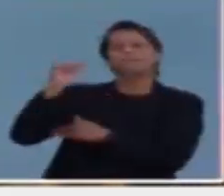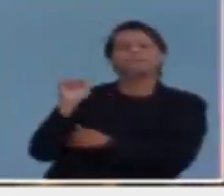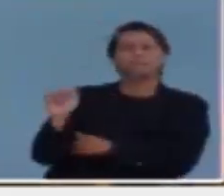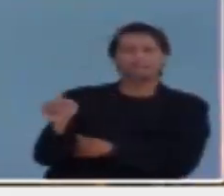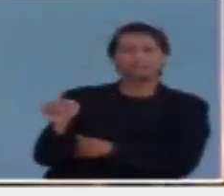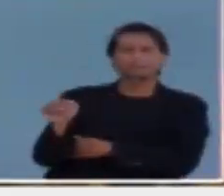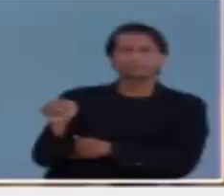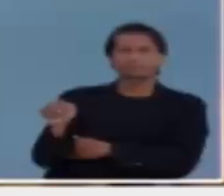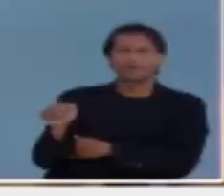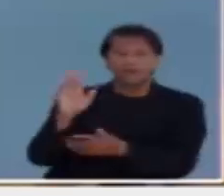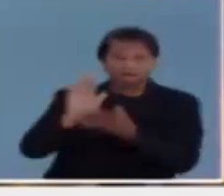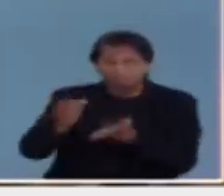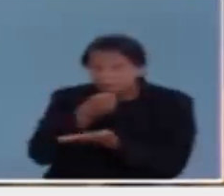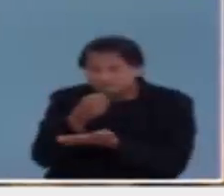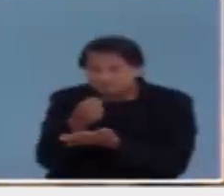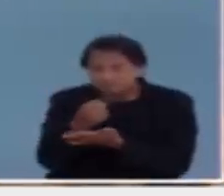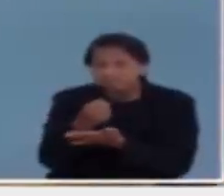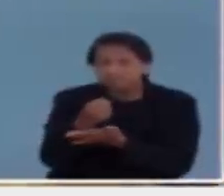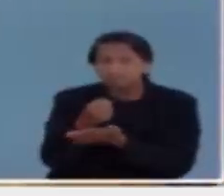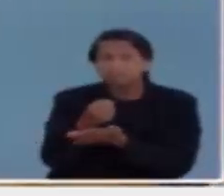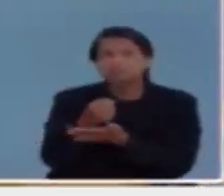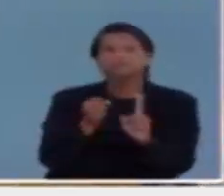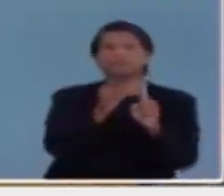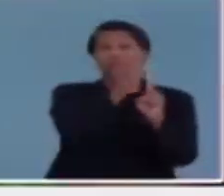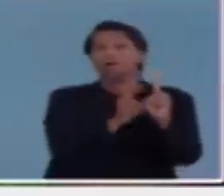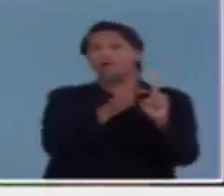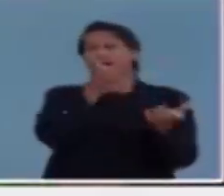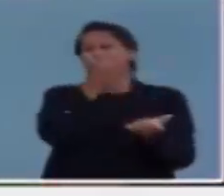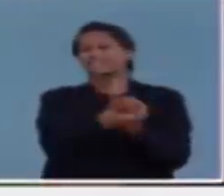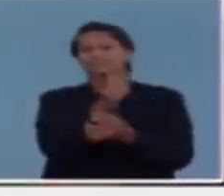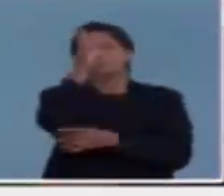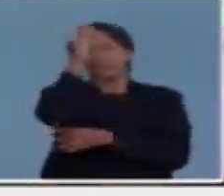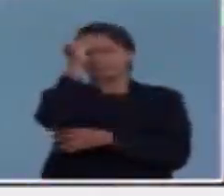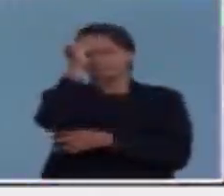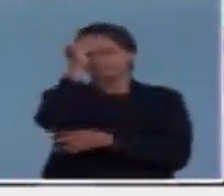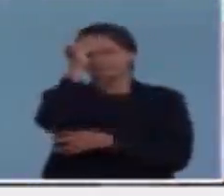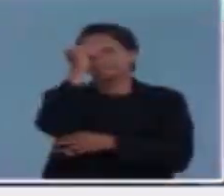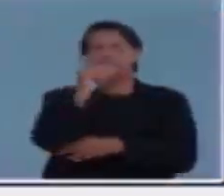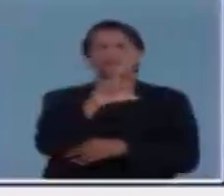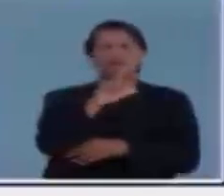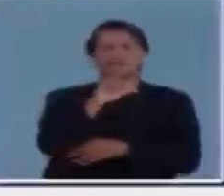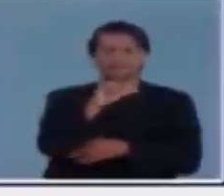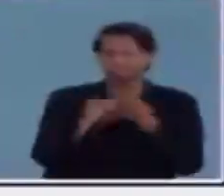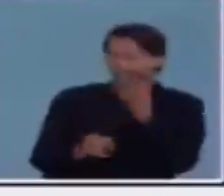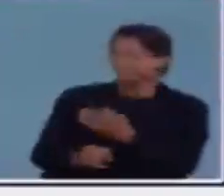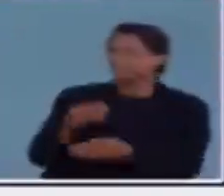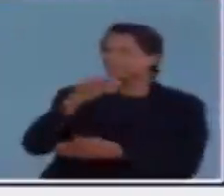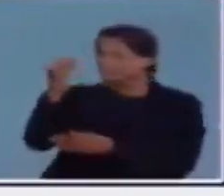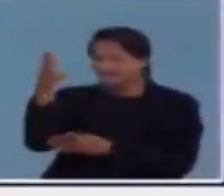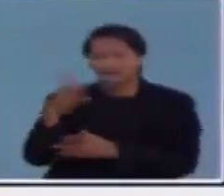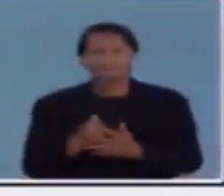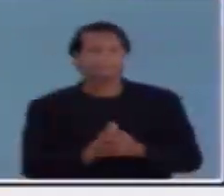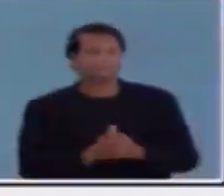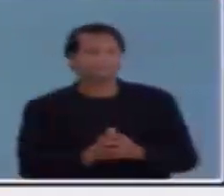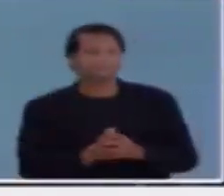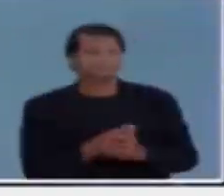sudah bergabung bersama dengan saya, salah satu pengunjung dari Bali Bird Park sudah ada Mbak Lili. Halo, selamat siang Mbak Lili. Ya, selamat siang, Mbak. Bagaimana